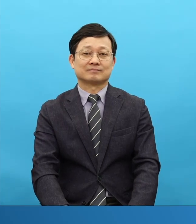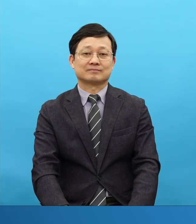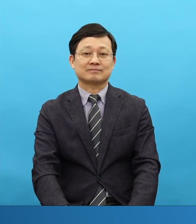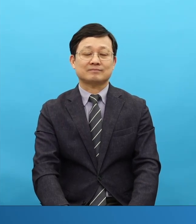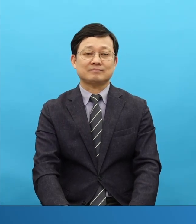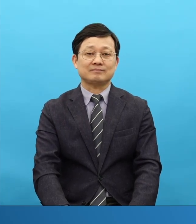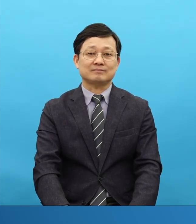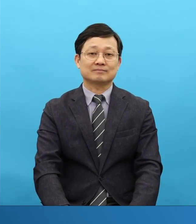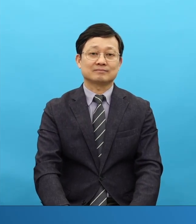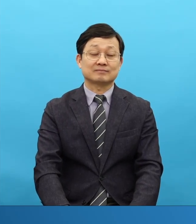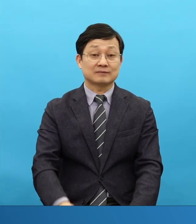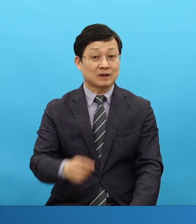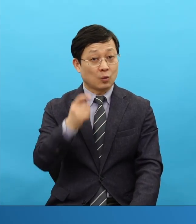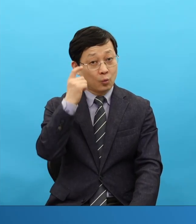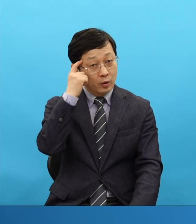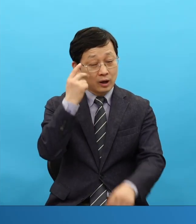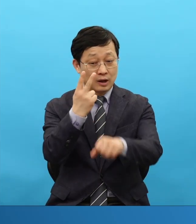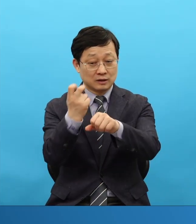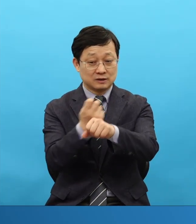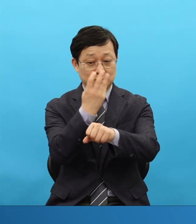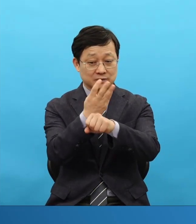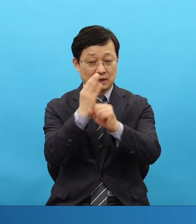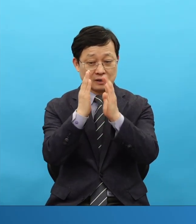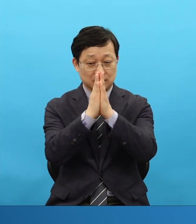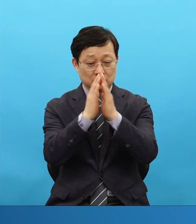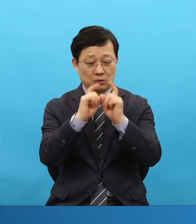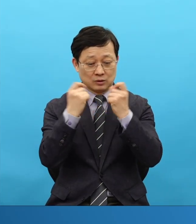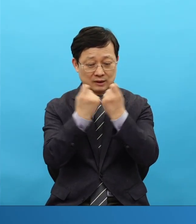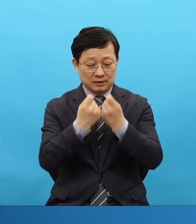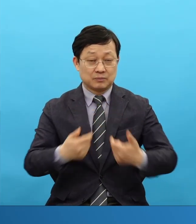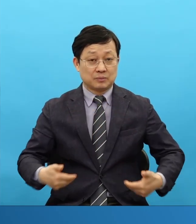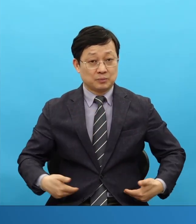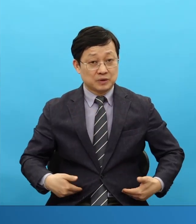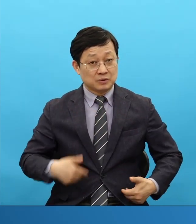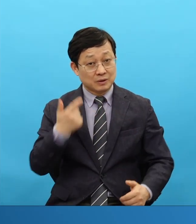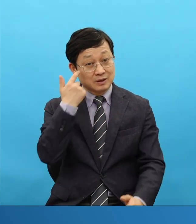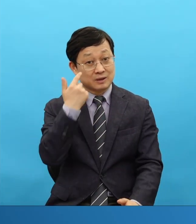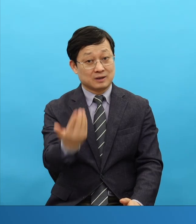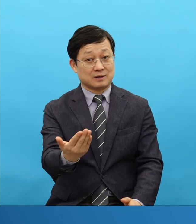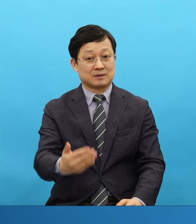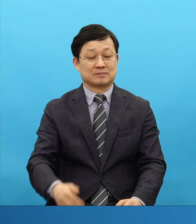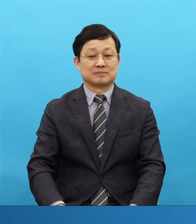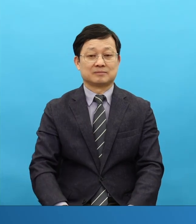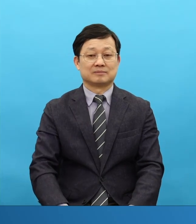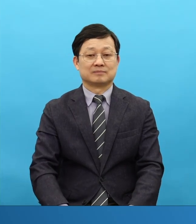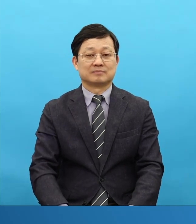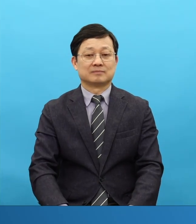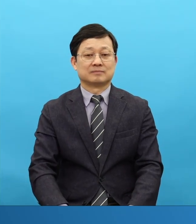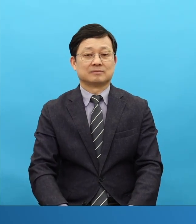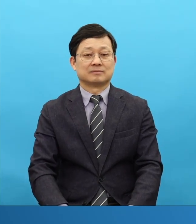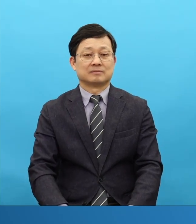for it to work. 왜 24 기도팀이 필요합니까? Why do we need a 24-hour prayer team?